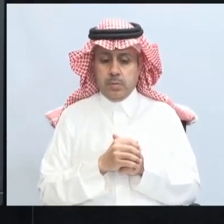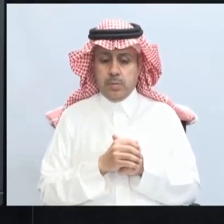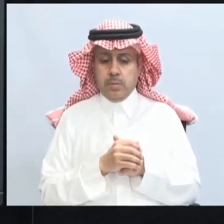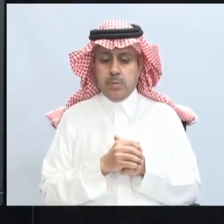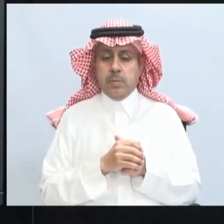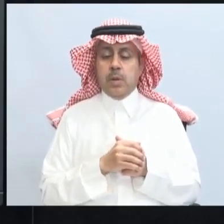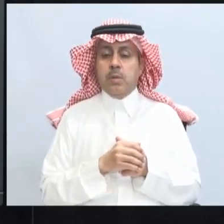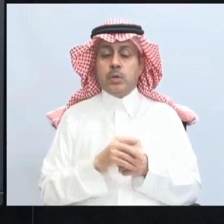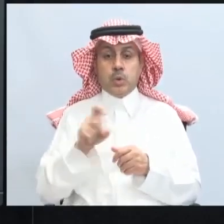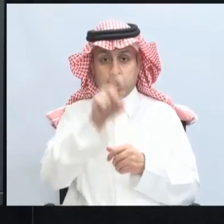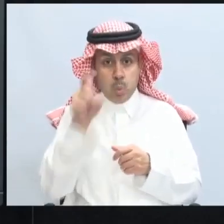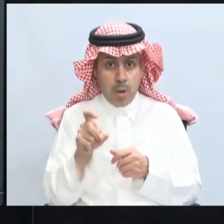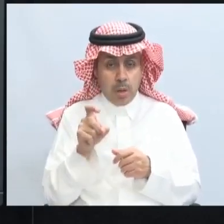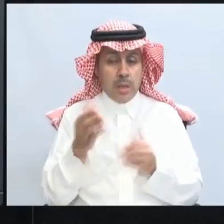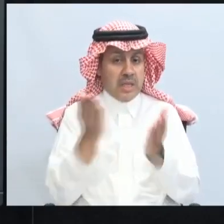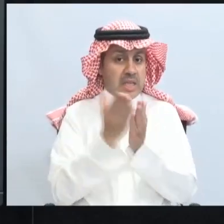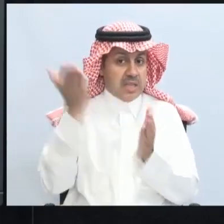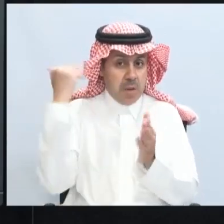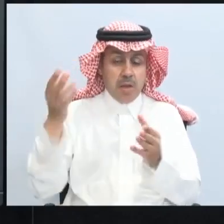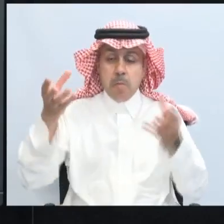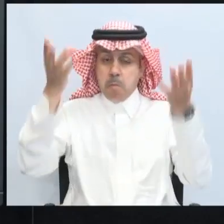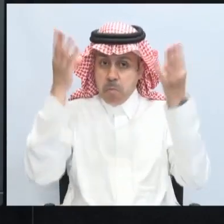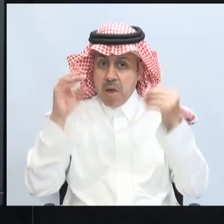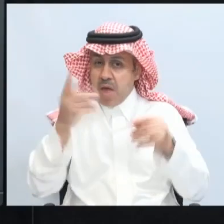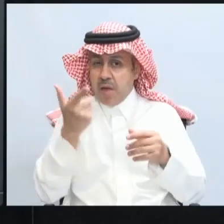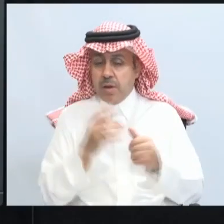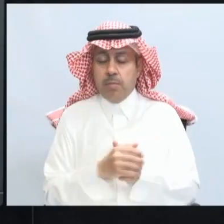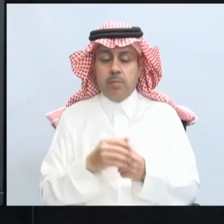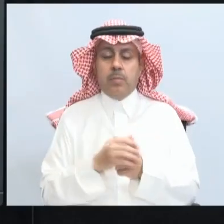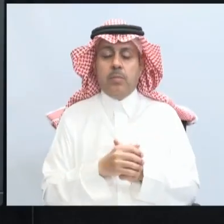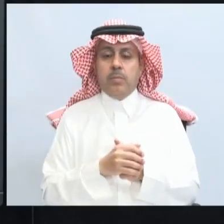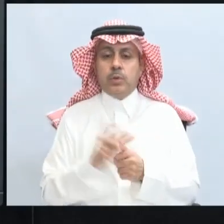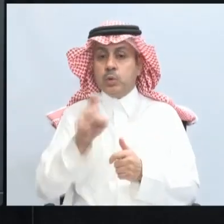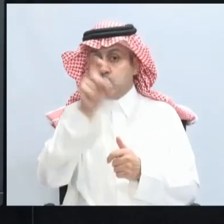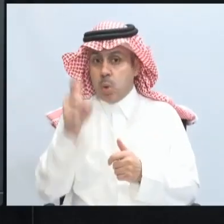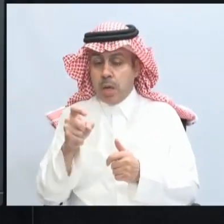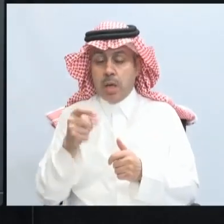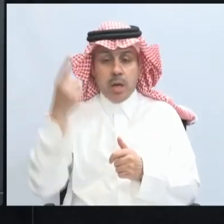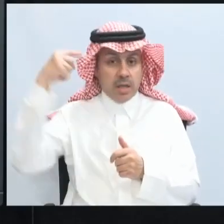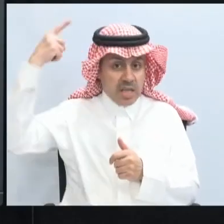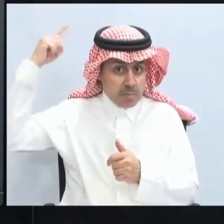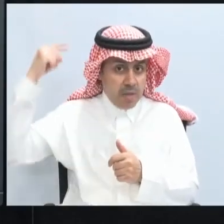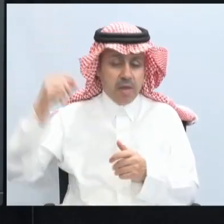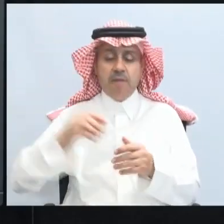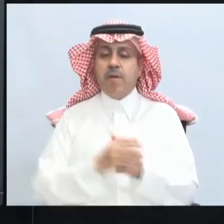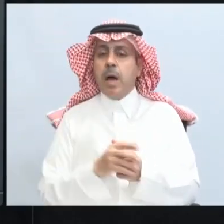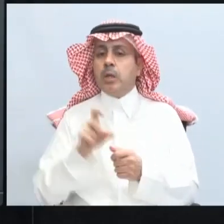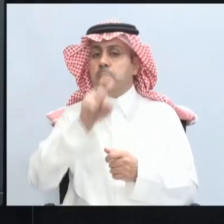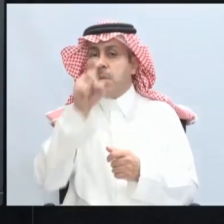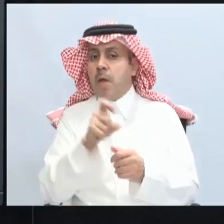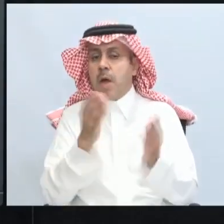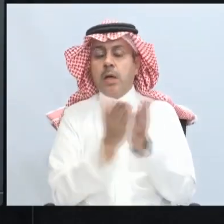ماذا اخذنا في الدرس السابق لماذا حتى نتاكد من فهمنا لهذا للدرس السابق ثم بعد ذلك ننطلق في